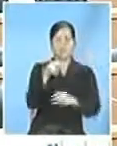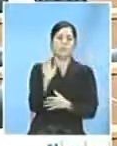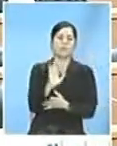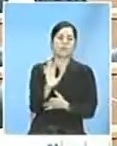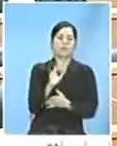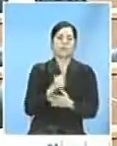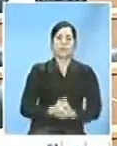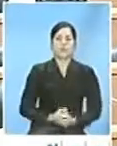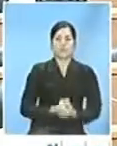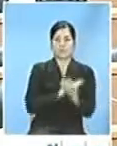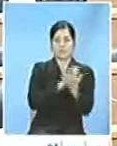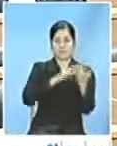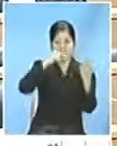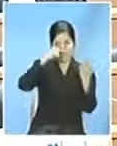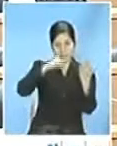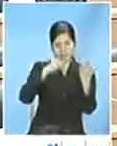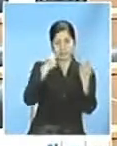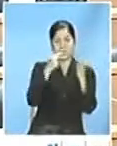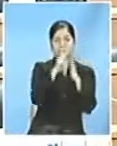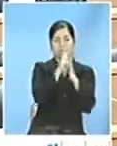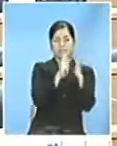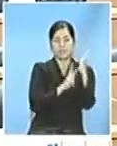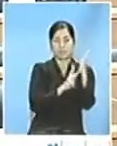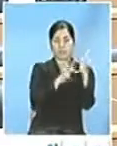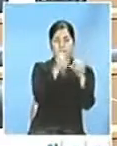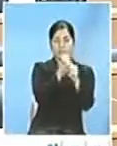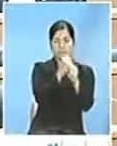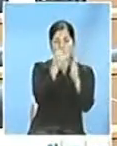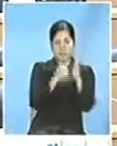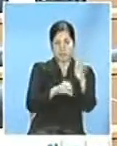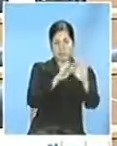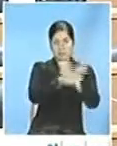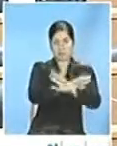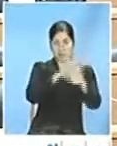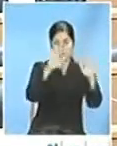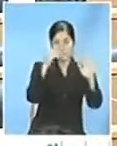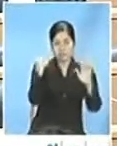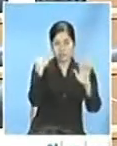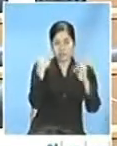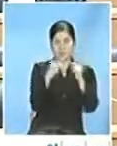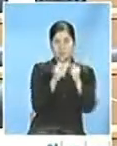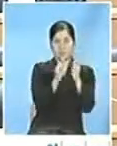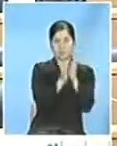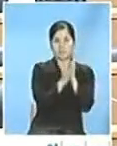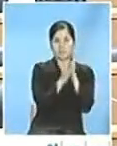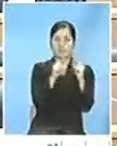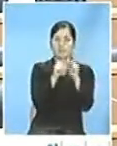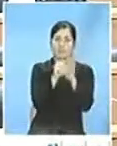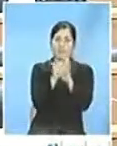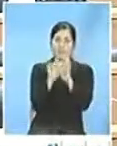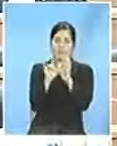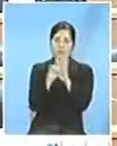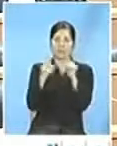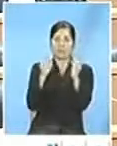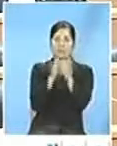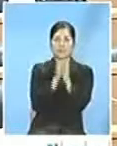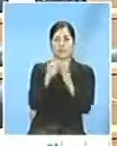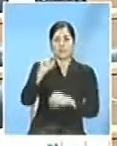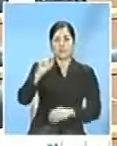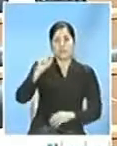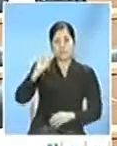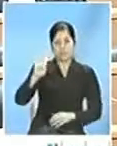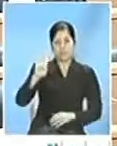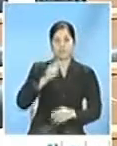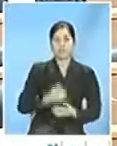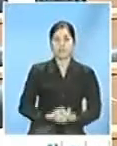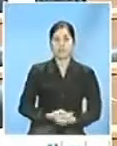ฎหมายนิรโทษกรรมมาแล้วจาก22เหตุการณ์24ครั้งท่านประธานครับผ